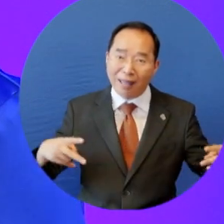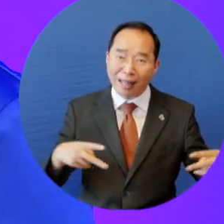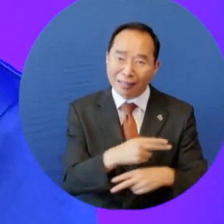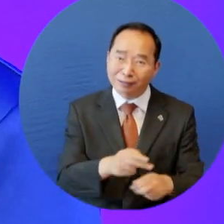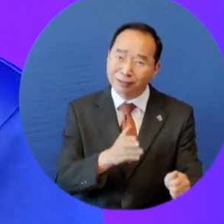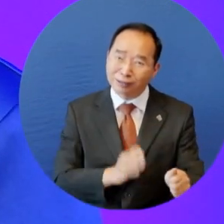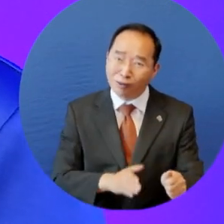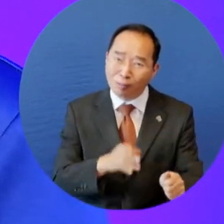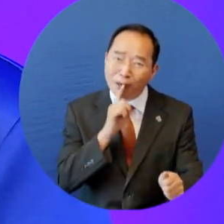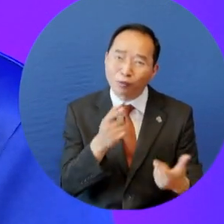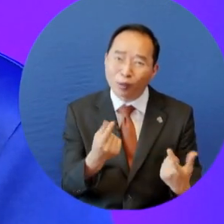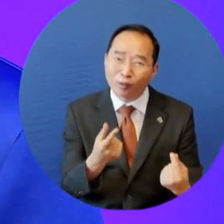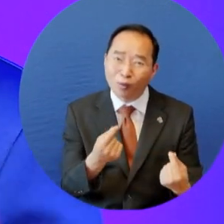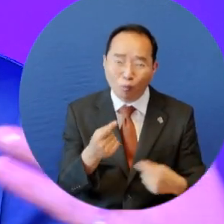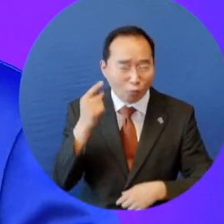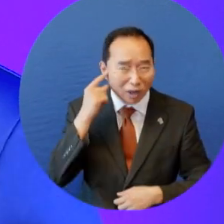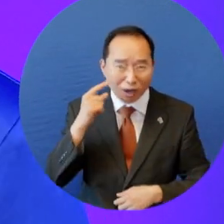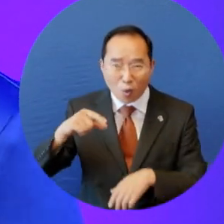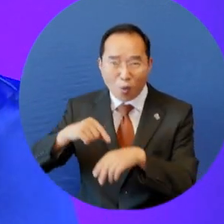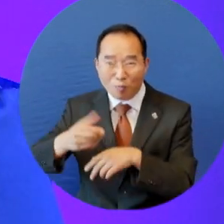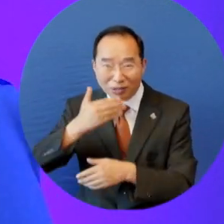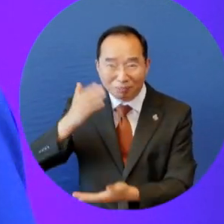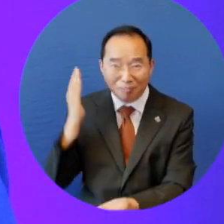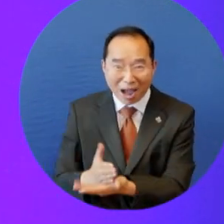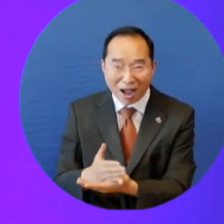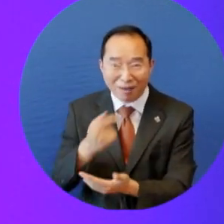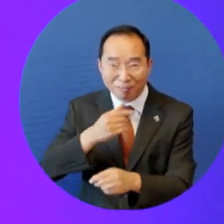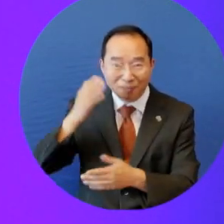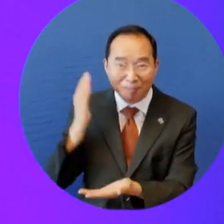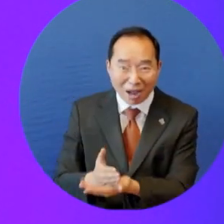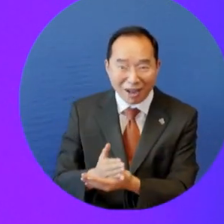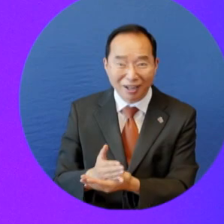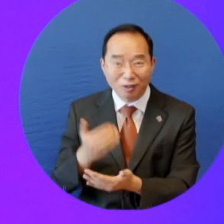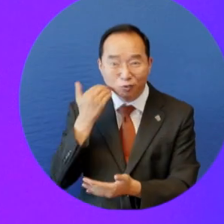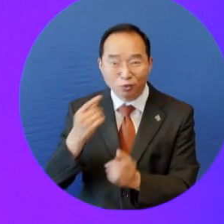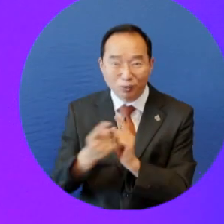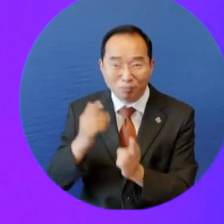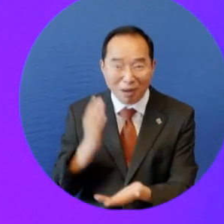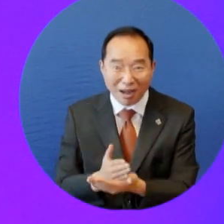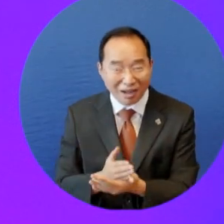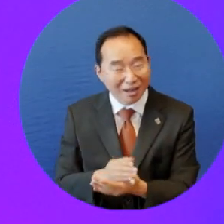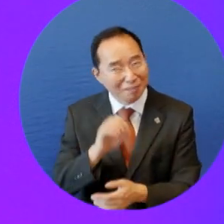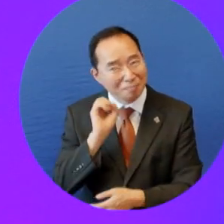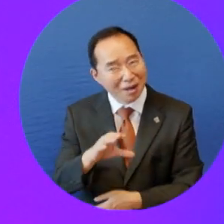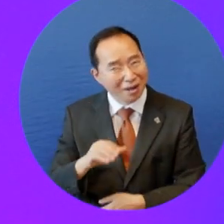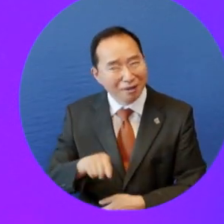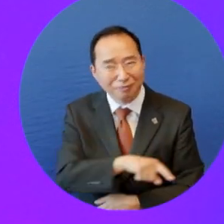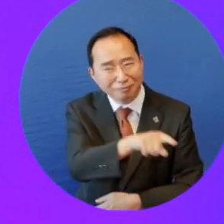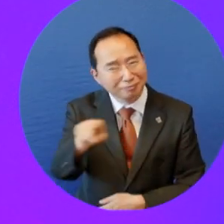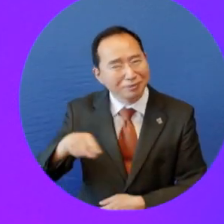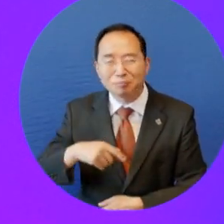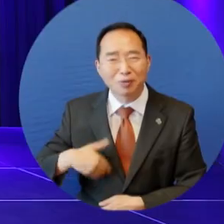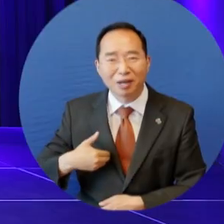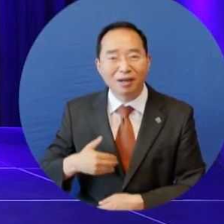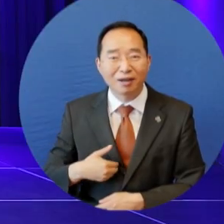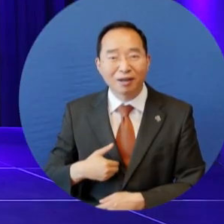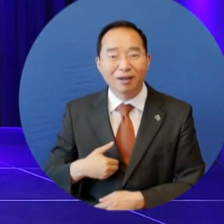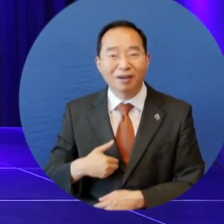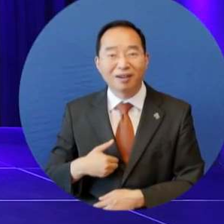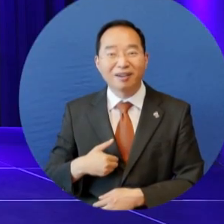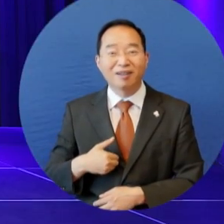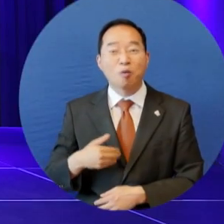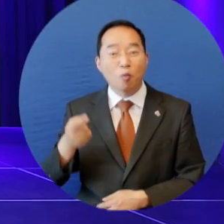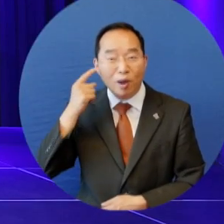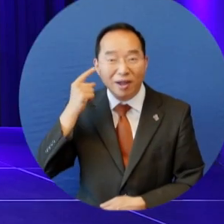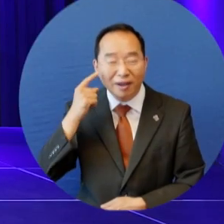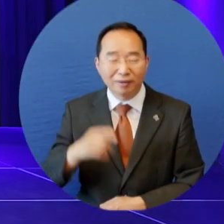관계를 단절시키세요. 관계를 끊으세요. 여러분과의 추억을 끊으세요라고 얘기했을지도 모르겠어요. 제가